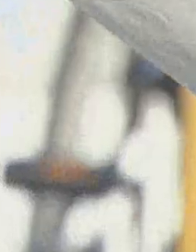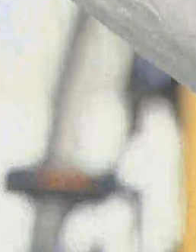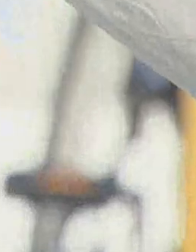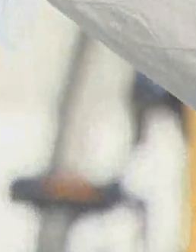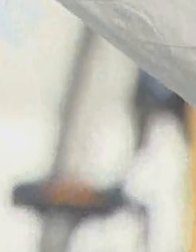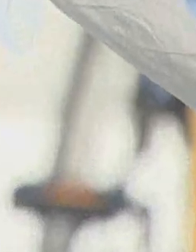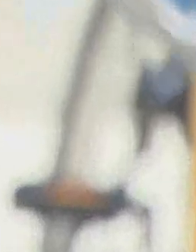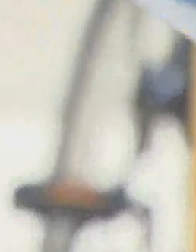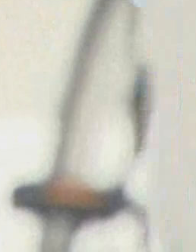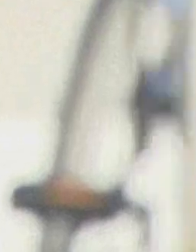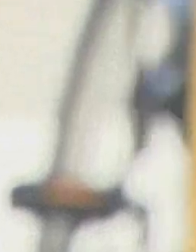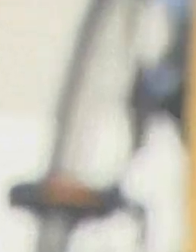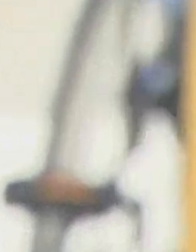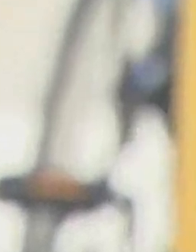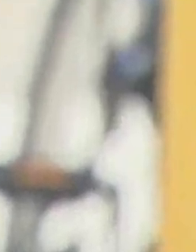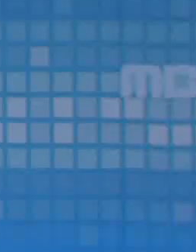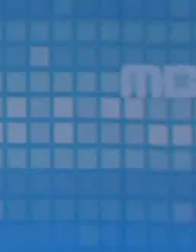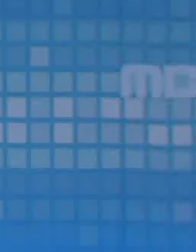잦아지고 있습니다.